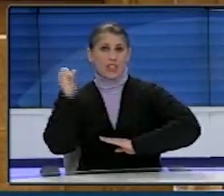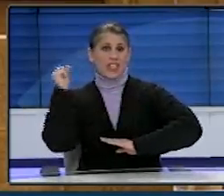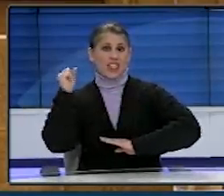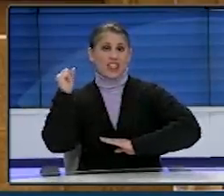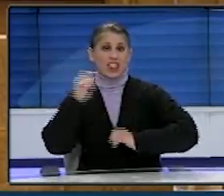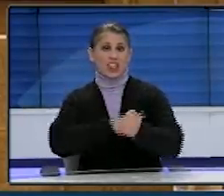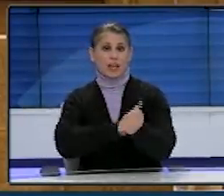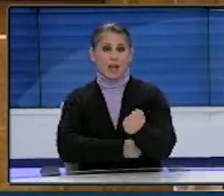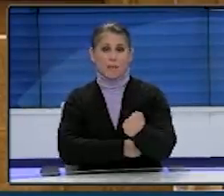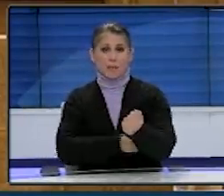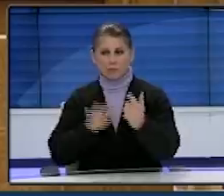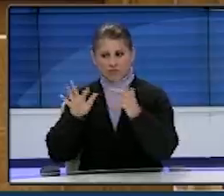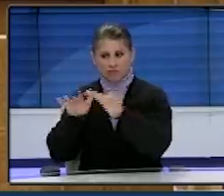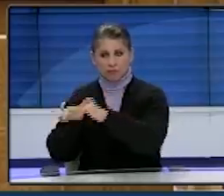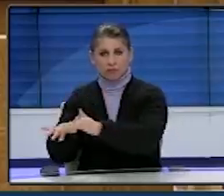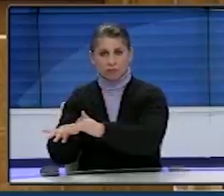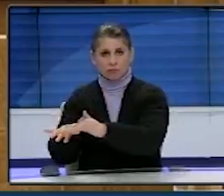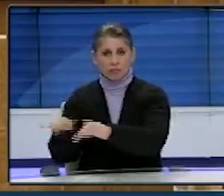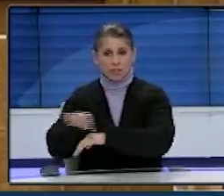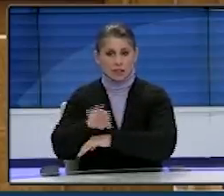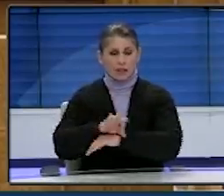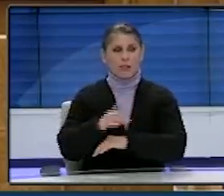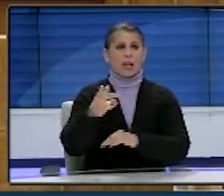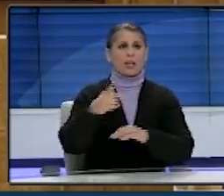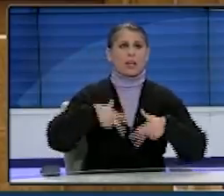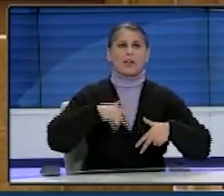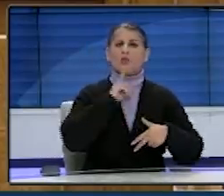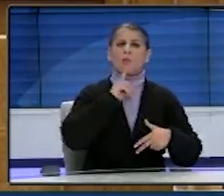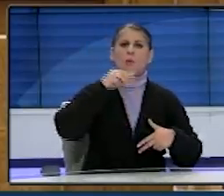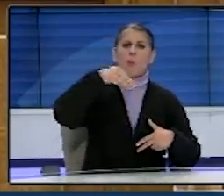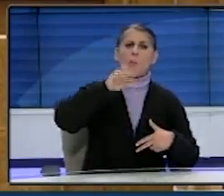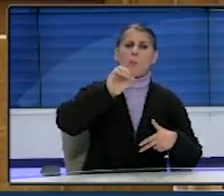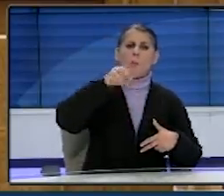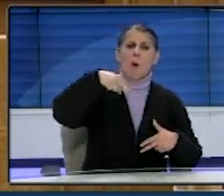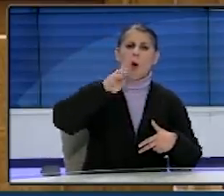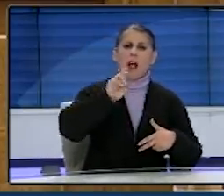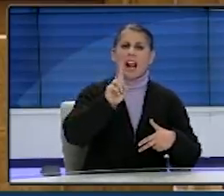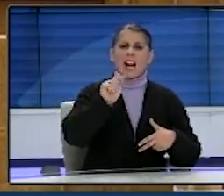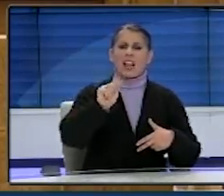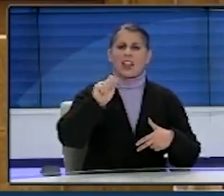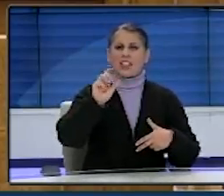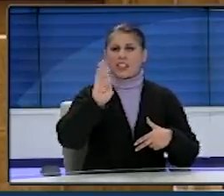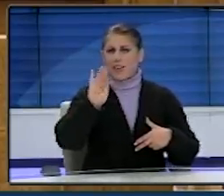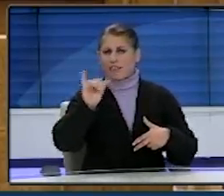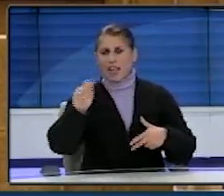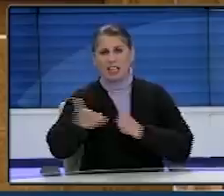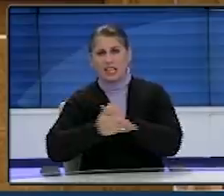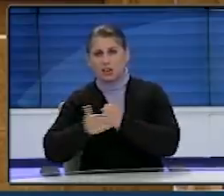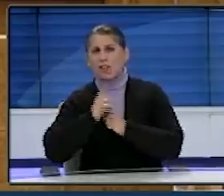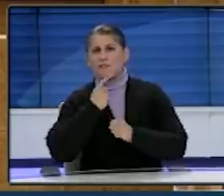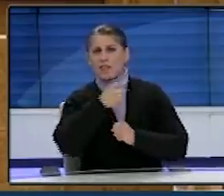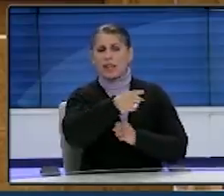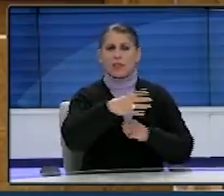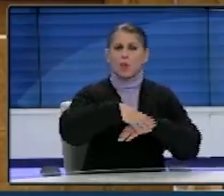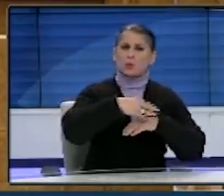δυνάμεις, ενώ σχεδιάζει να φέρει κοντά του χώρες όπως η Μολδαβία, η Γεωργία, η Βοσνία, η Ερζεγοβίνη, η